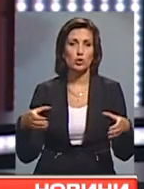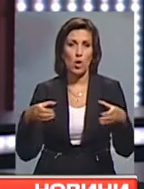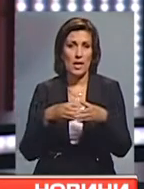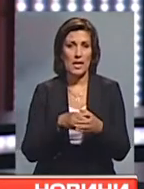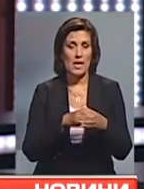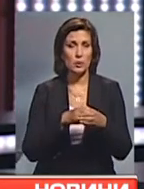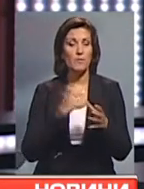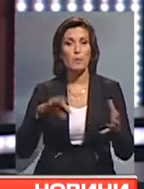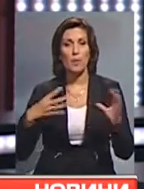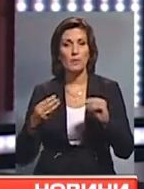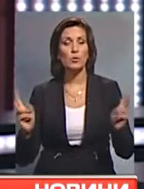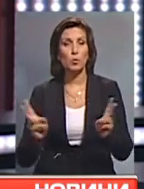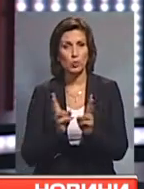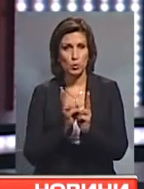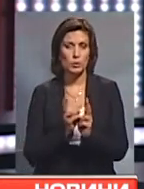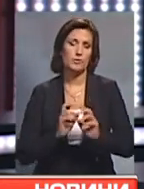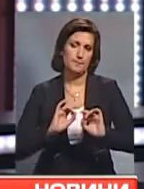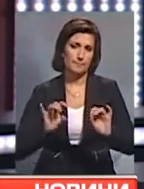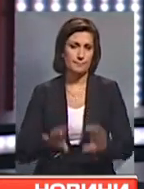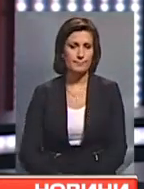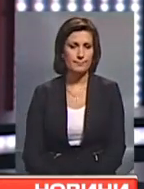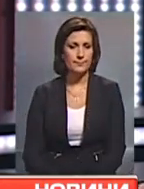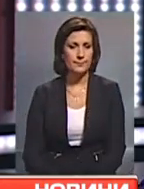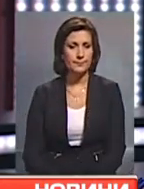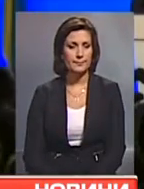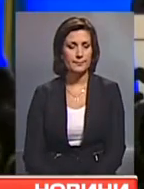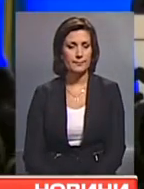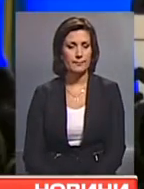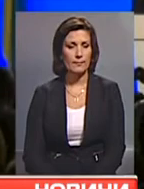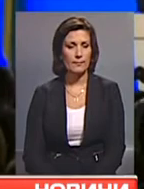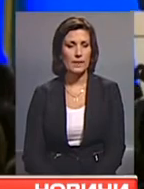про підсумки зустрічі в Британії Марія Кондратьєва